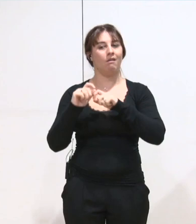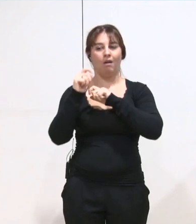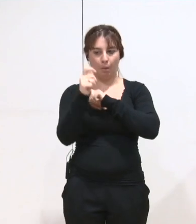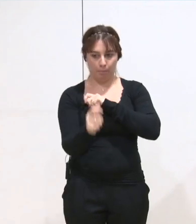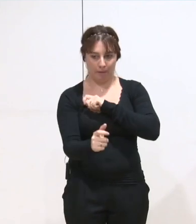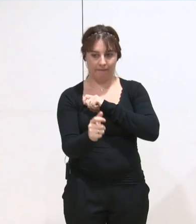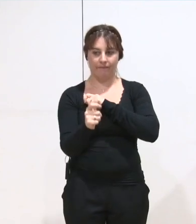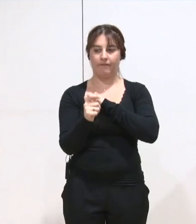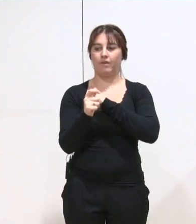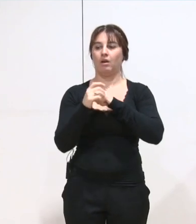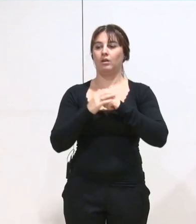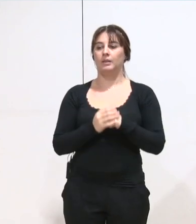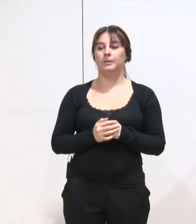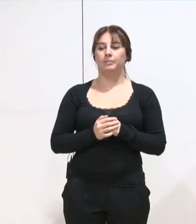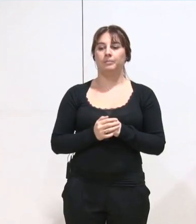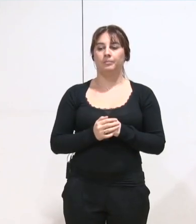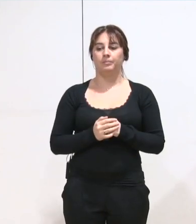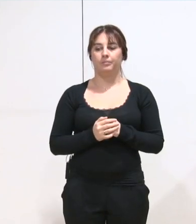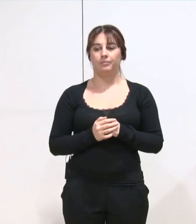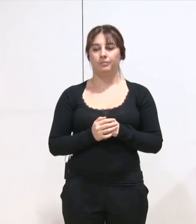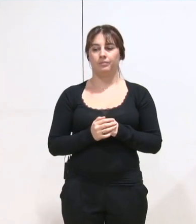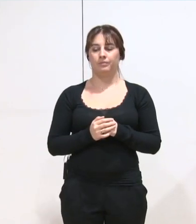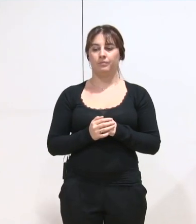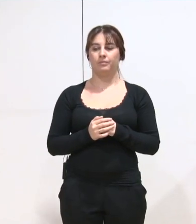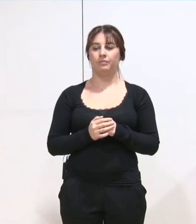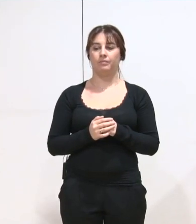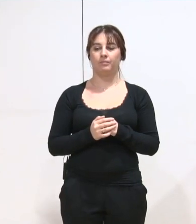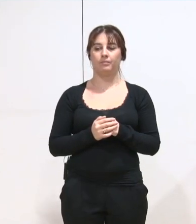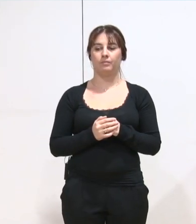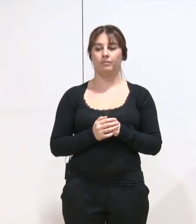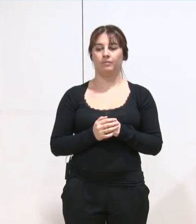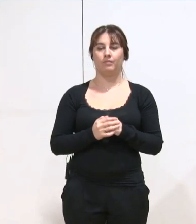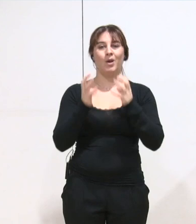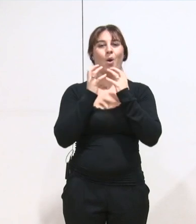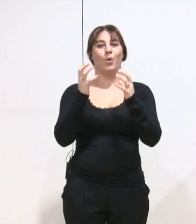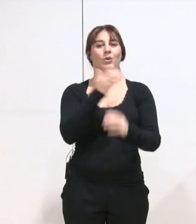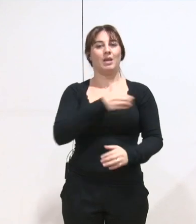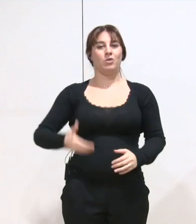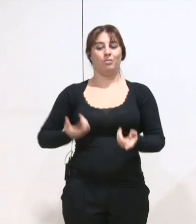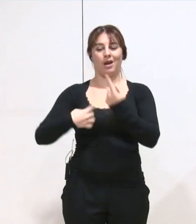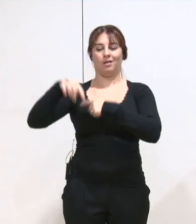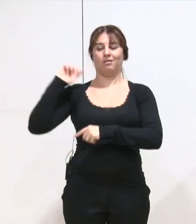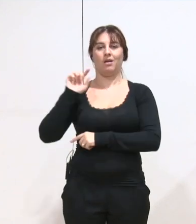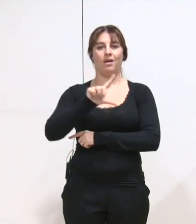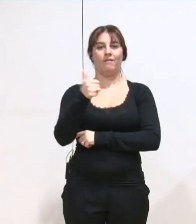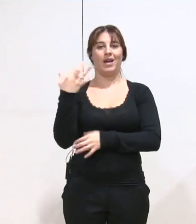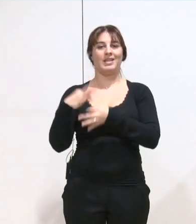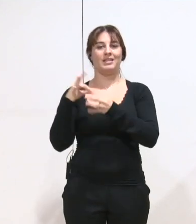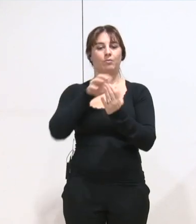nous allons aborder le procès-verbal du Conseil municipal du 21